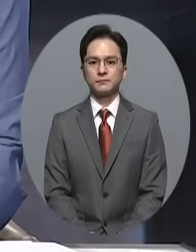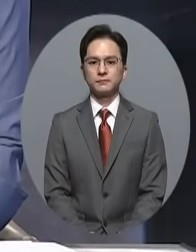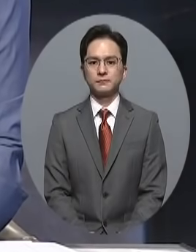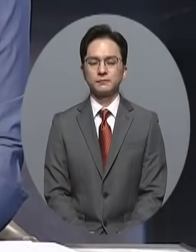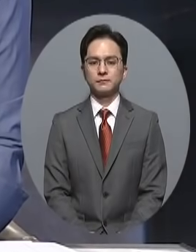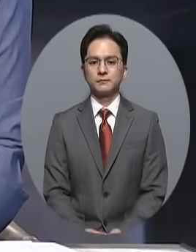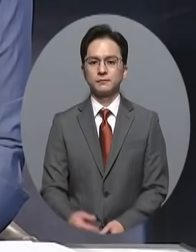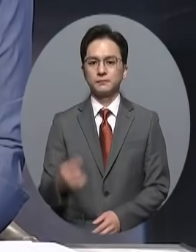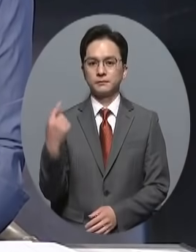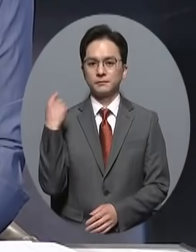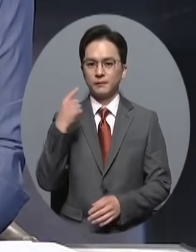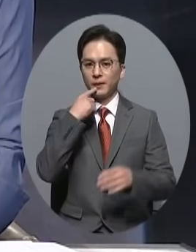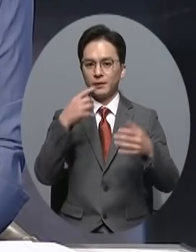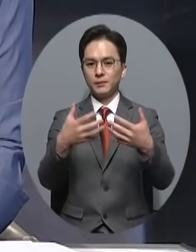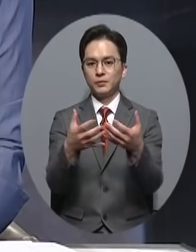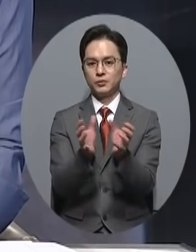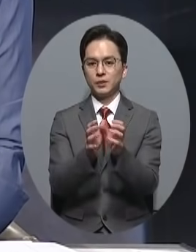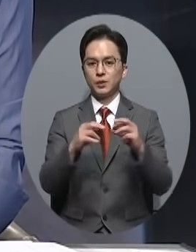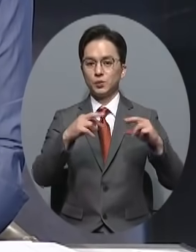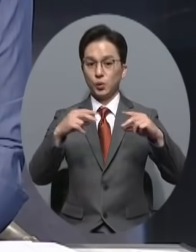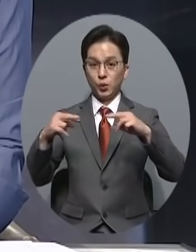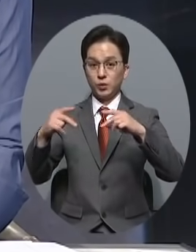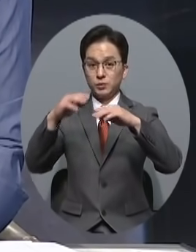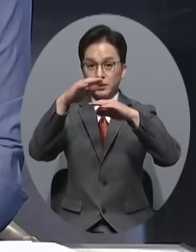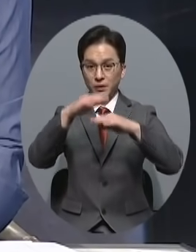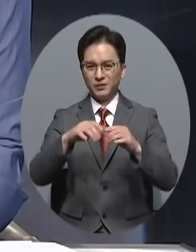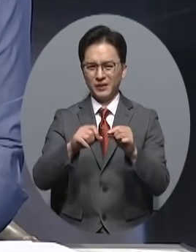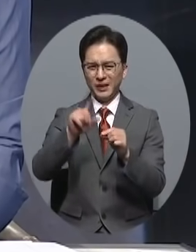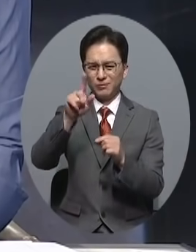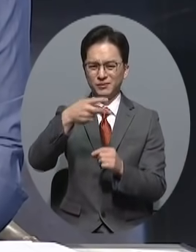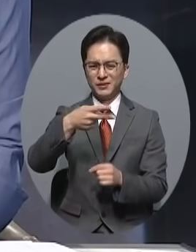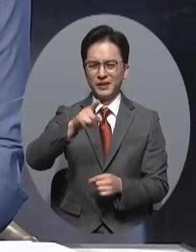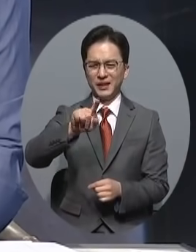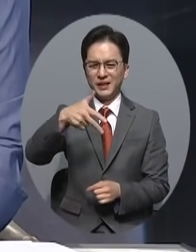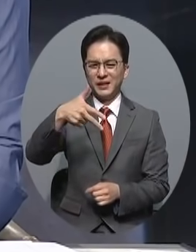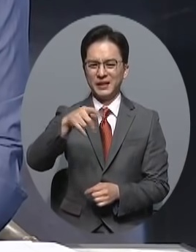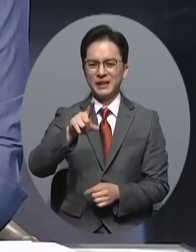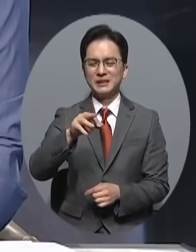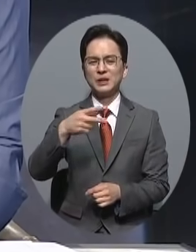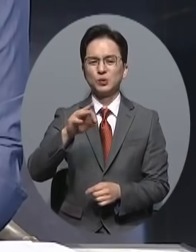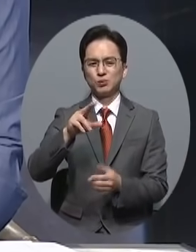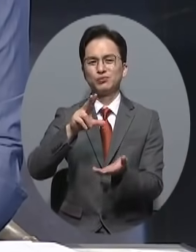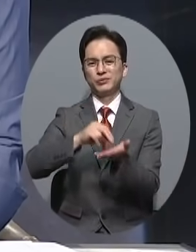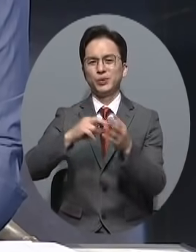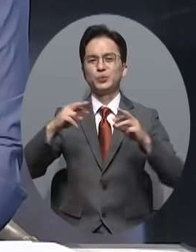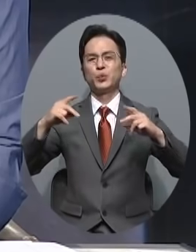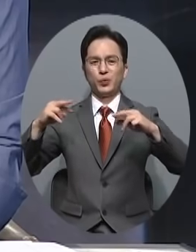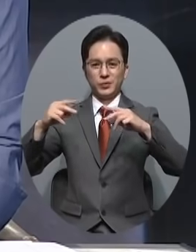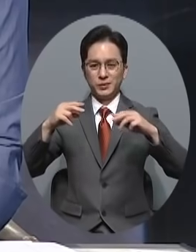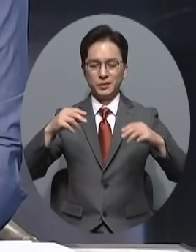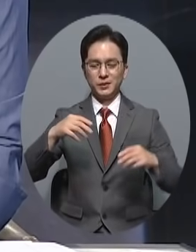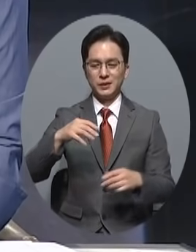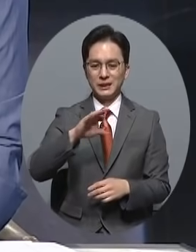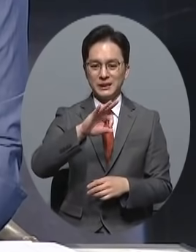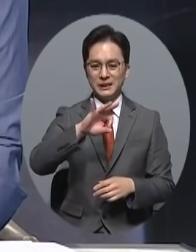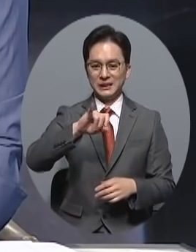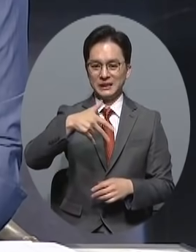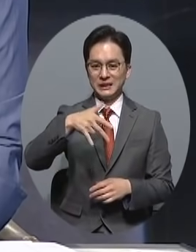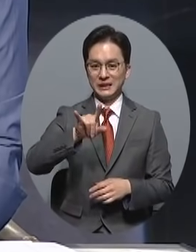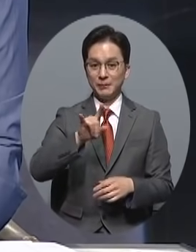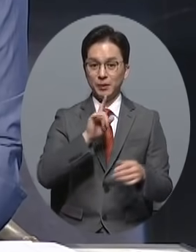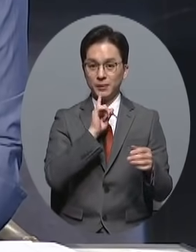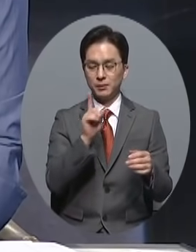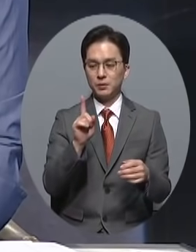네, 어제 토론회는 예상했던 대로 대장동 의혹이 최대 이슈였습니다. 들으신 것처럼 이 지사, 추 전 장관은 국민의힘